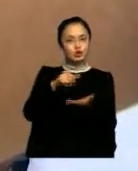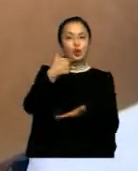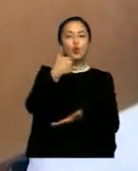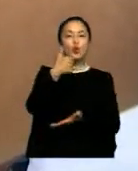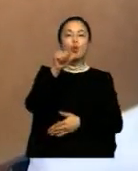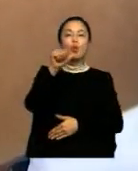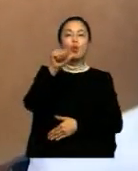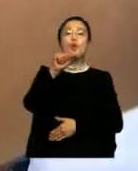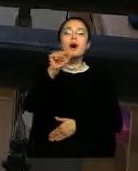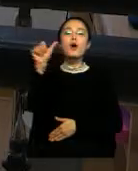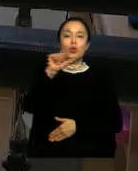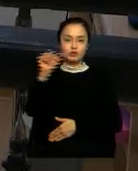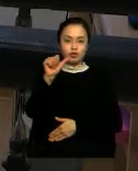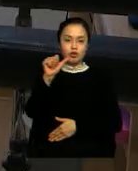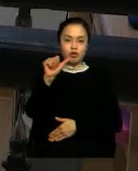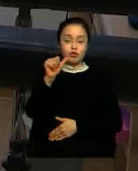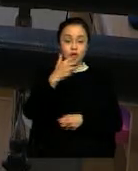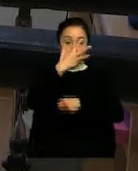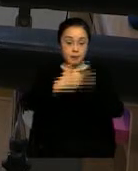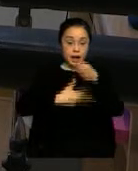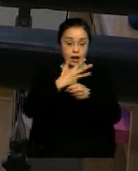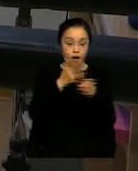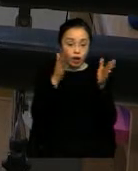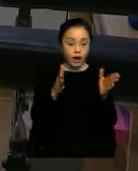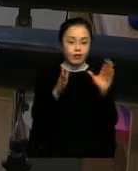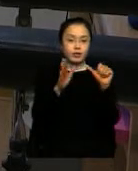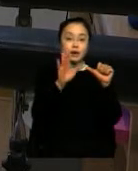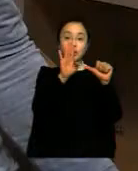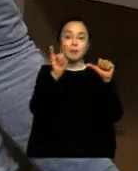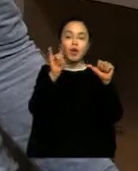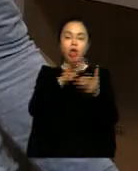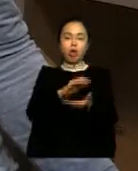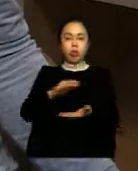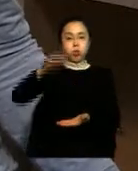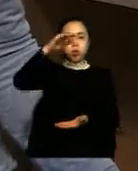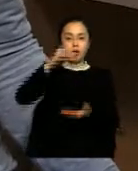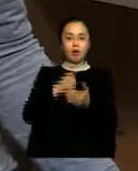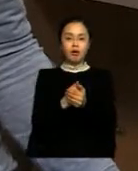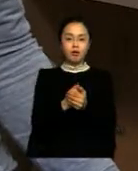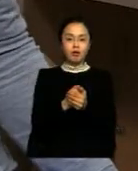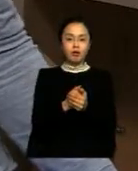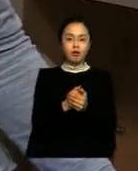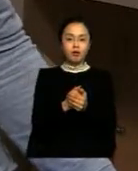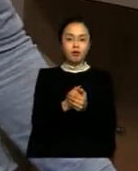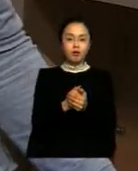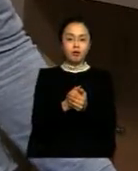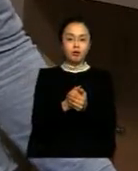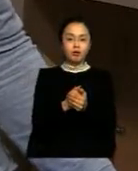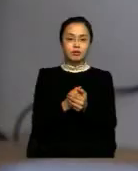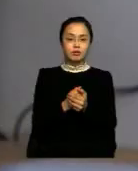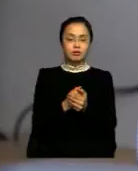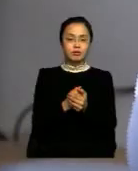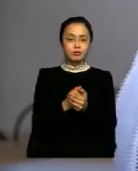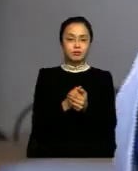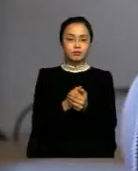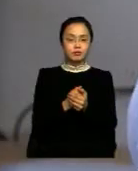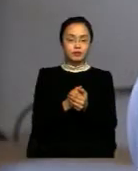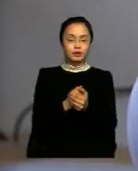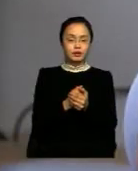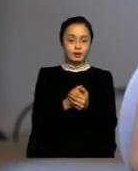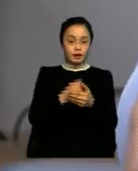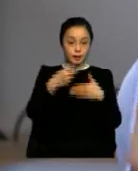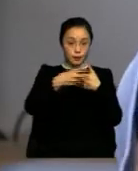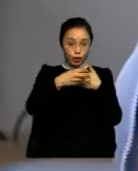5배가 늘었습니다. 수입은 1,139억 원에 달하는데 16배나 뛰었습니다. 진료